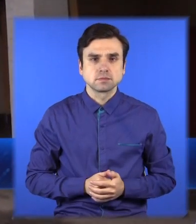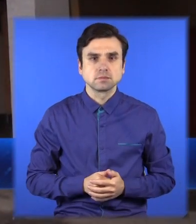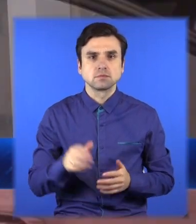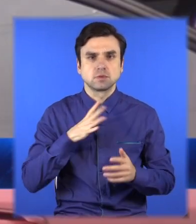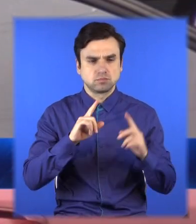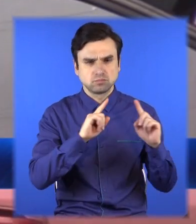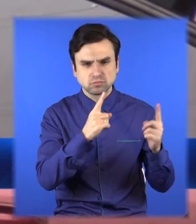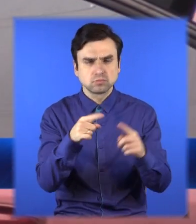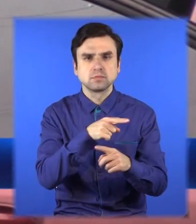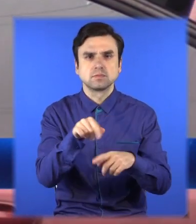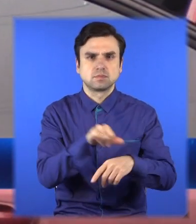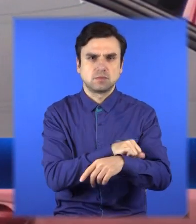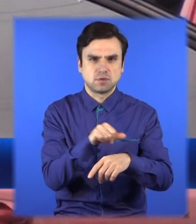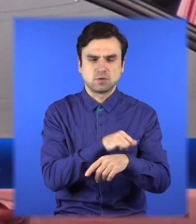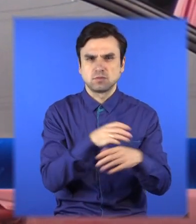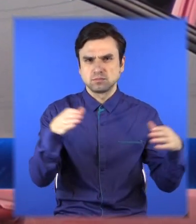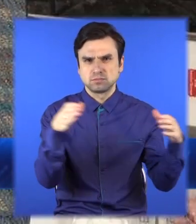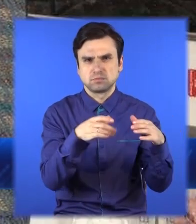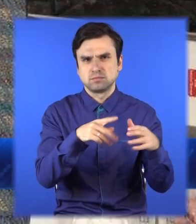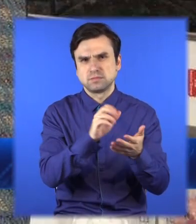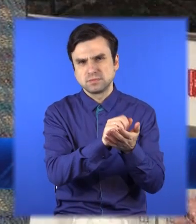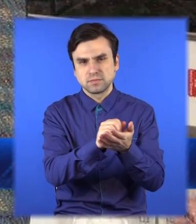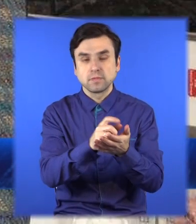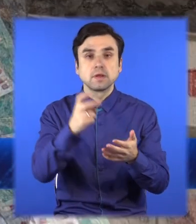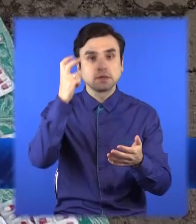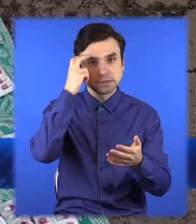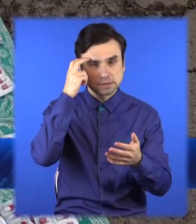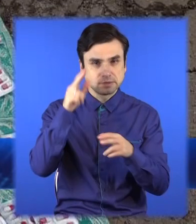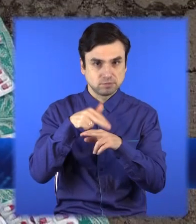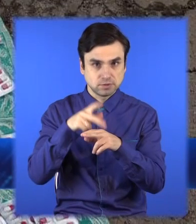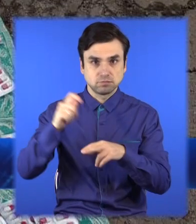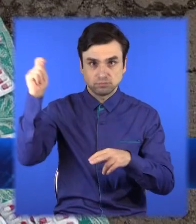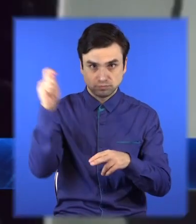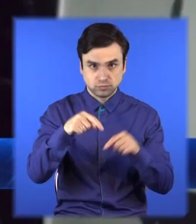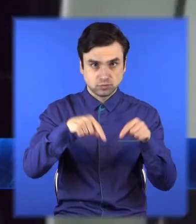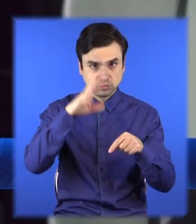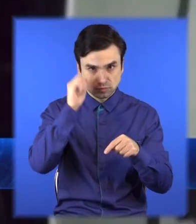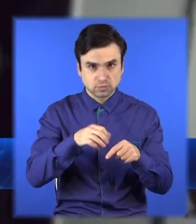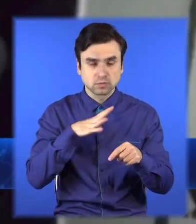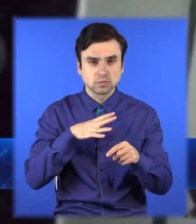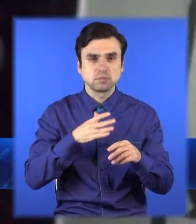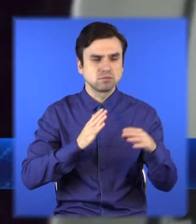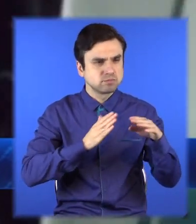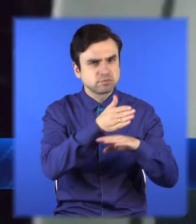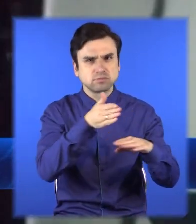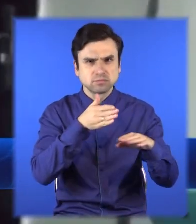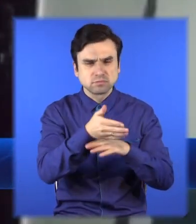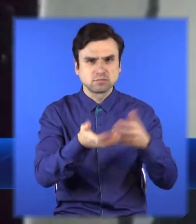Затримали наркобанду. В Кривому Розі столичні правоохоронці провели більше 500 обшуків.